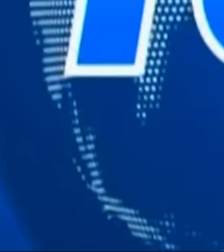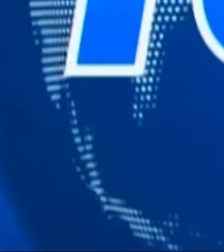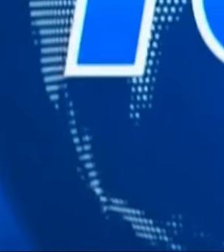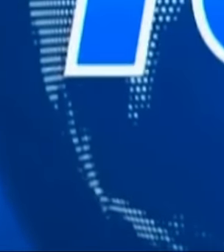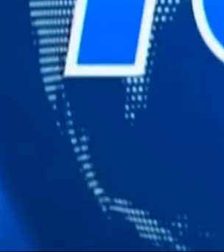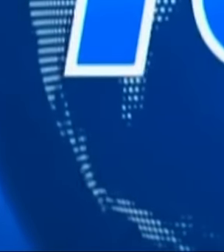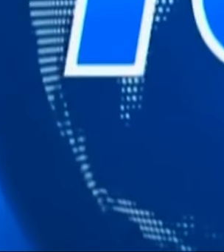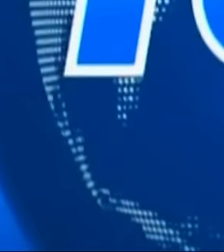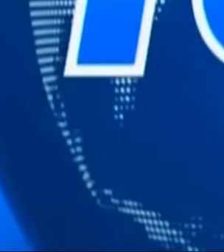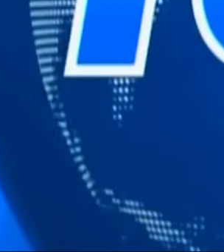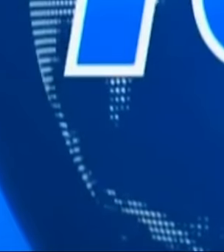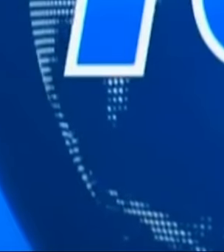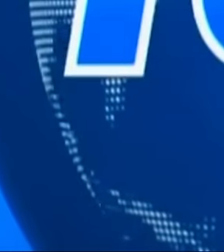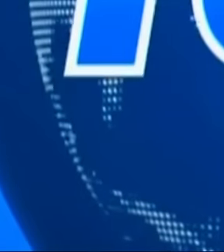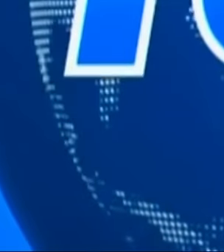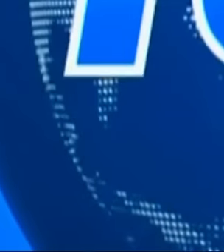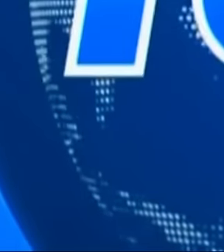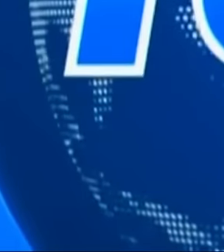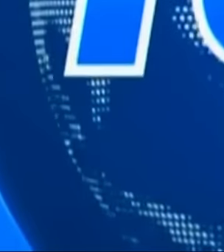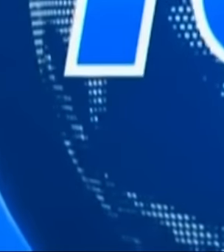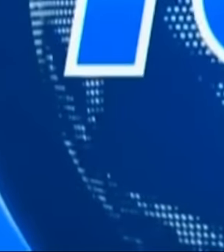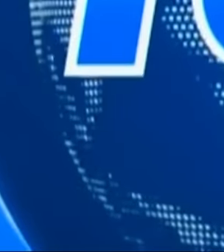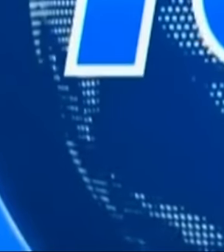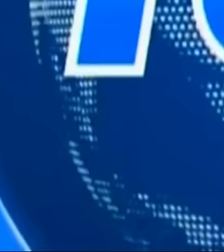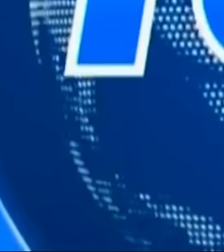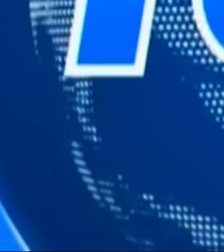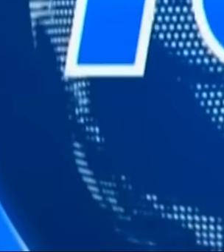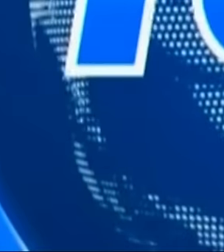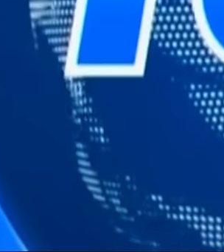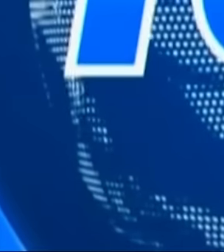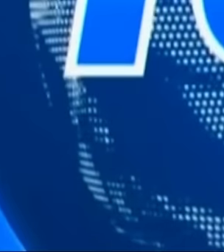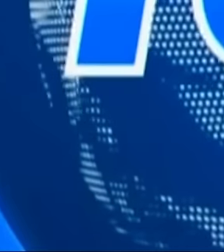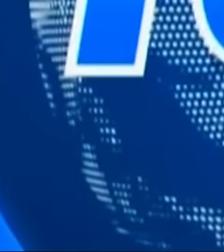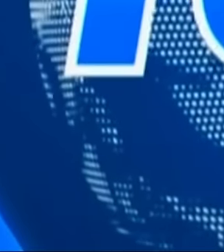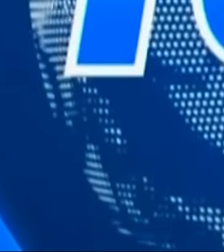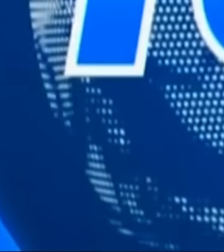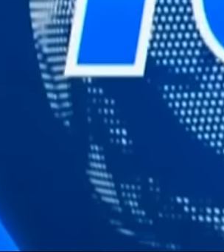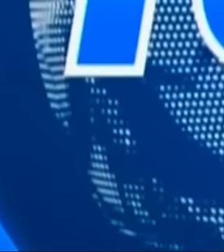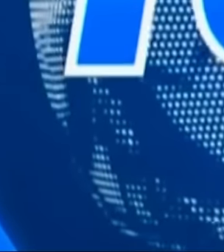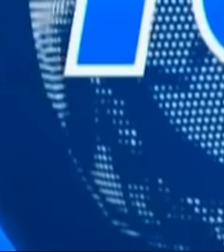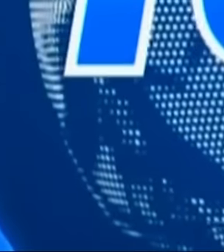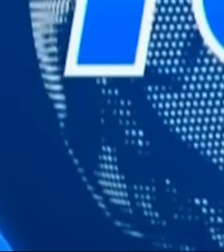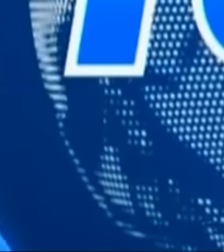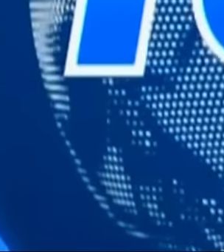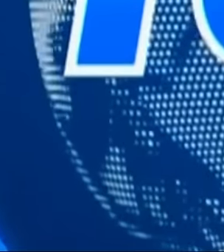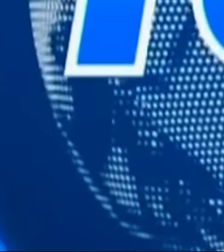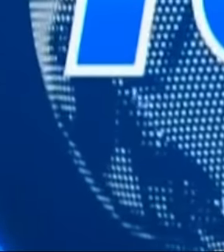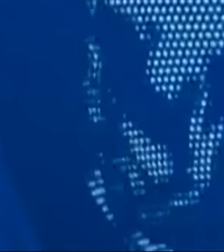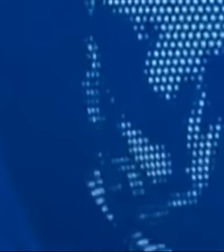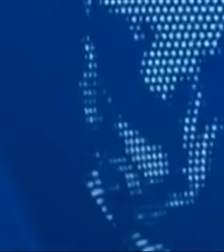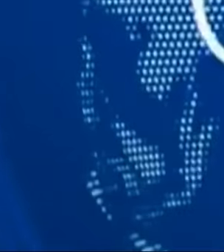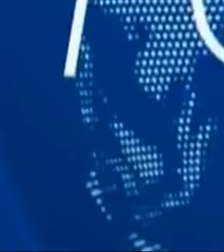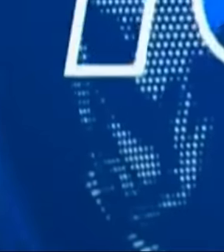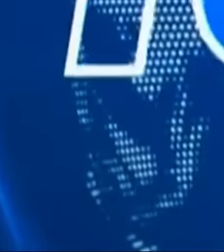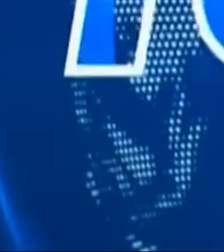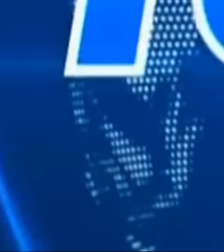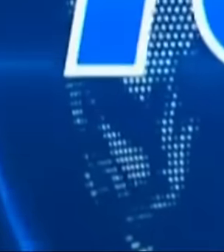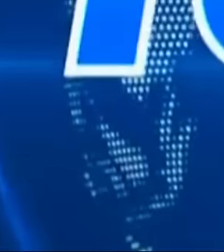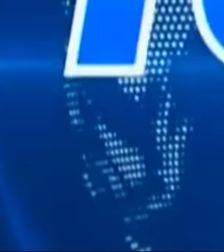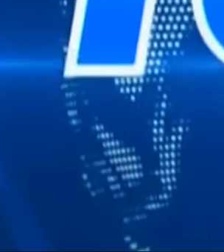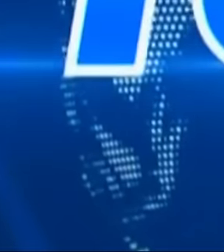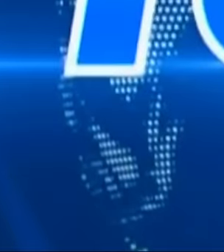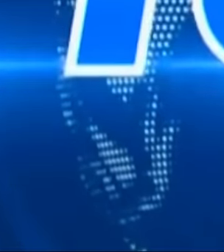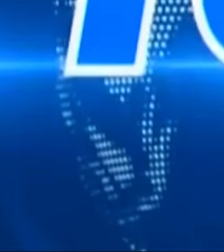Bonsoir à toutes et à tous, c'est l'heure du journal sur la radio-télévision nationale congolaise. En voici les grandes lignes. L'Union européenne,